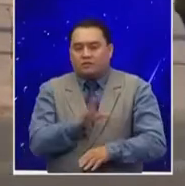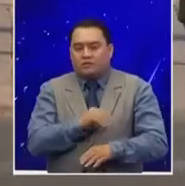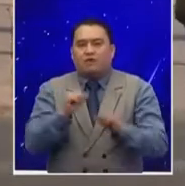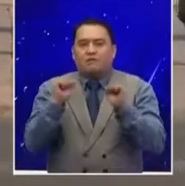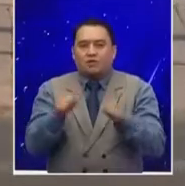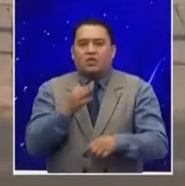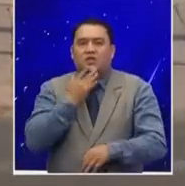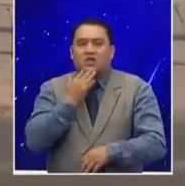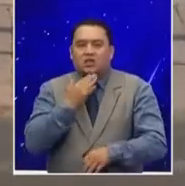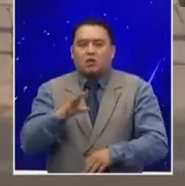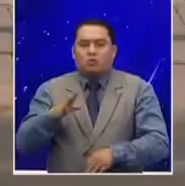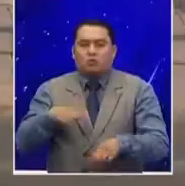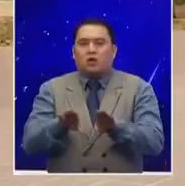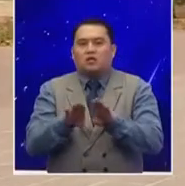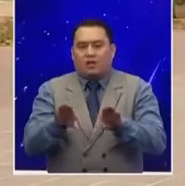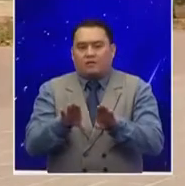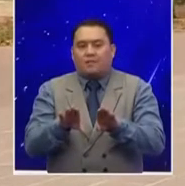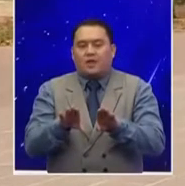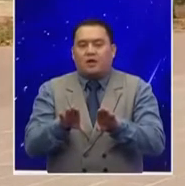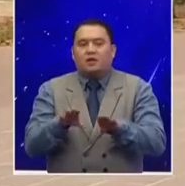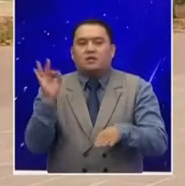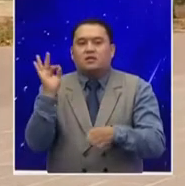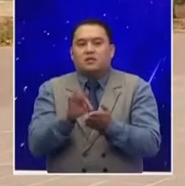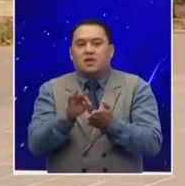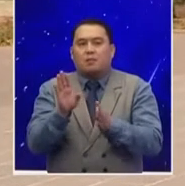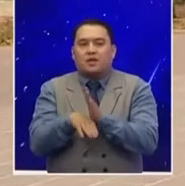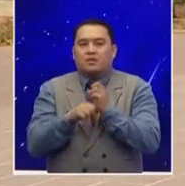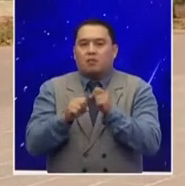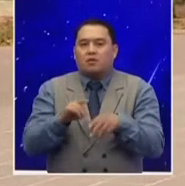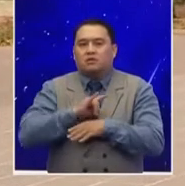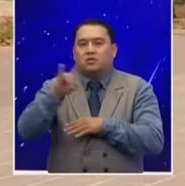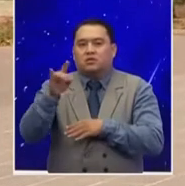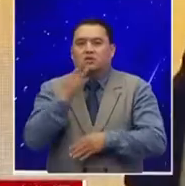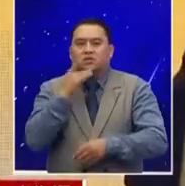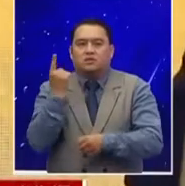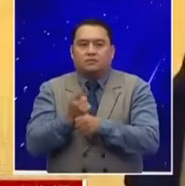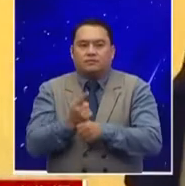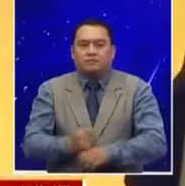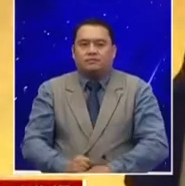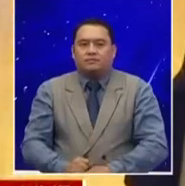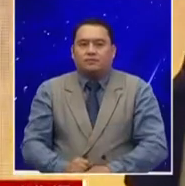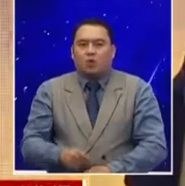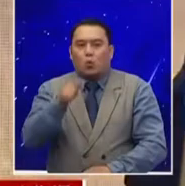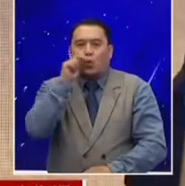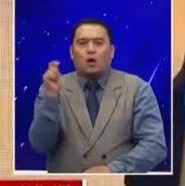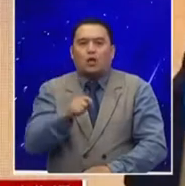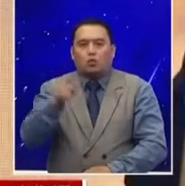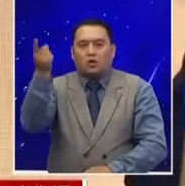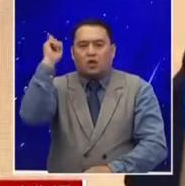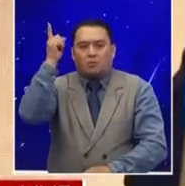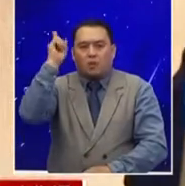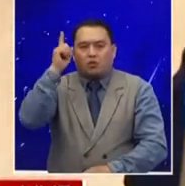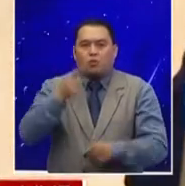также для иностранцев, одинаковы. К тому же в целях безопасности сокращены перелеты за рубеж. В Украину, в Германию,